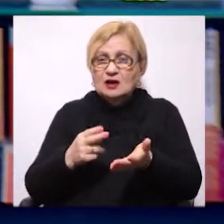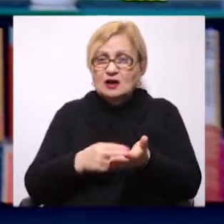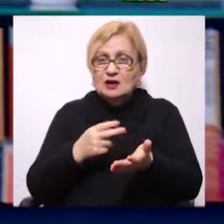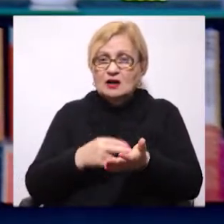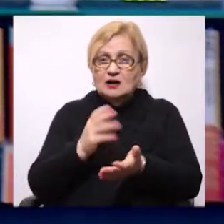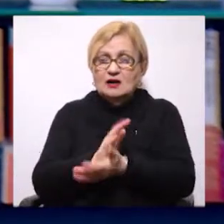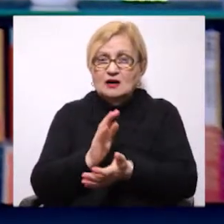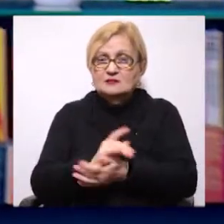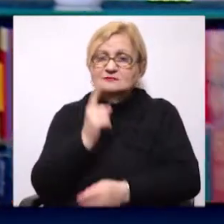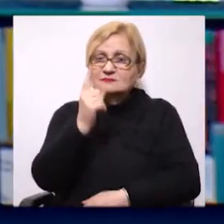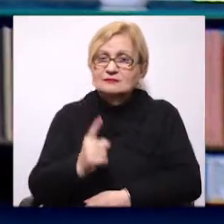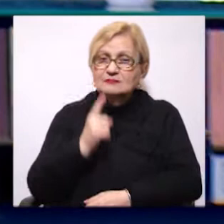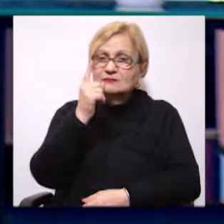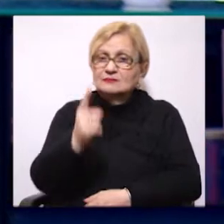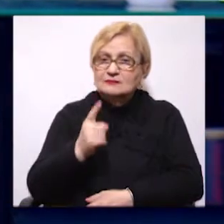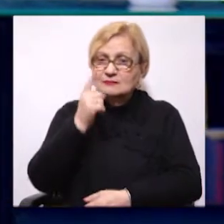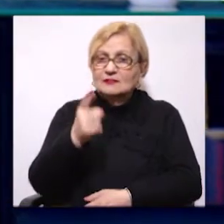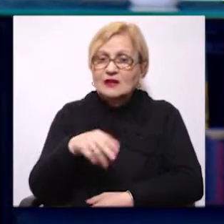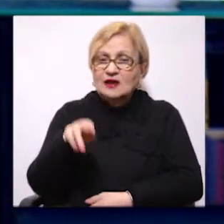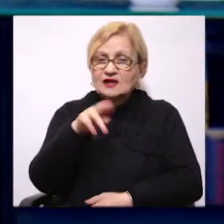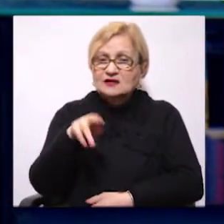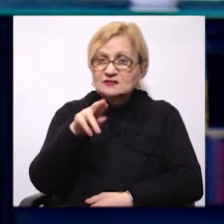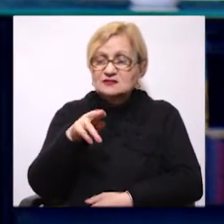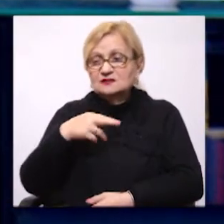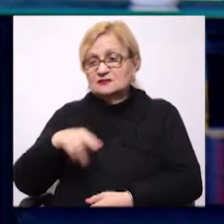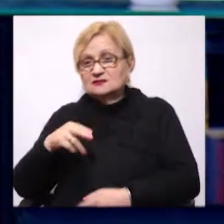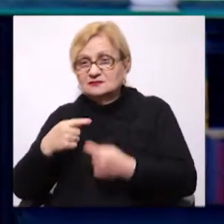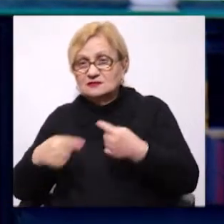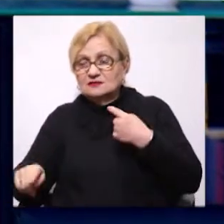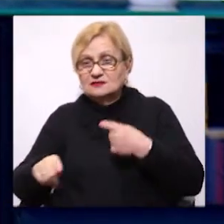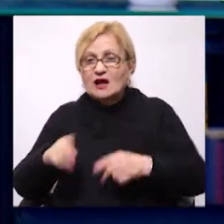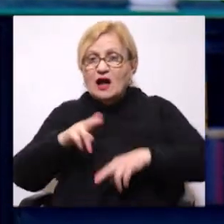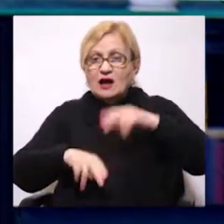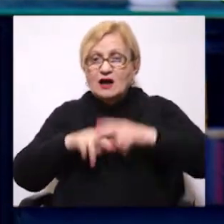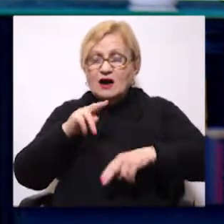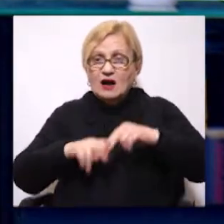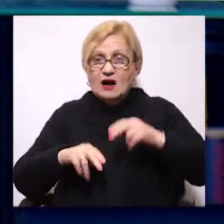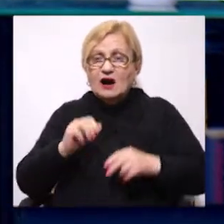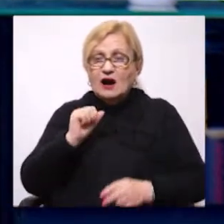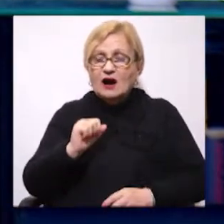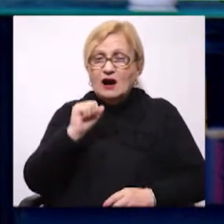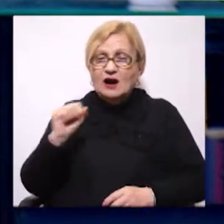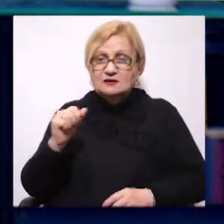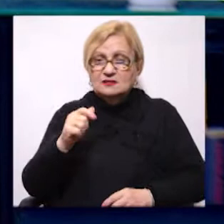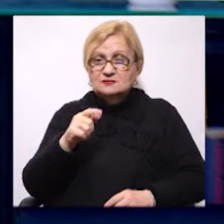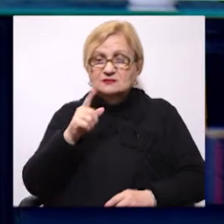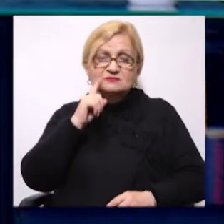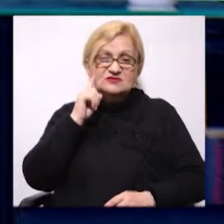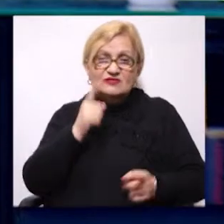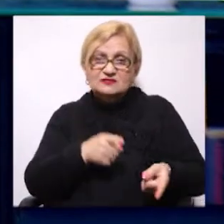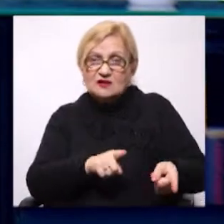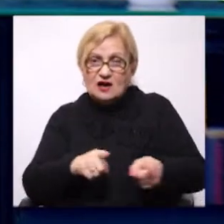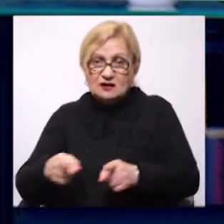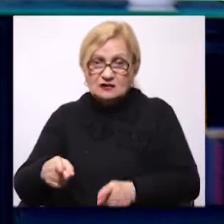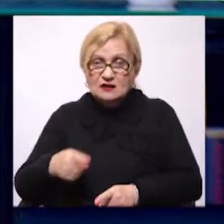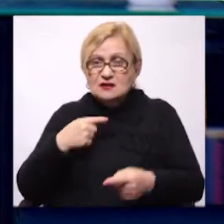დარიგების მიცემა, სხვადასხვა დ-ებით უნდა დაიწეროს, ააგეთ, ააშენეთ და ააგეთ, ვთქვათ, მწვადი, სხვადასხვა ასოებით